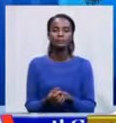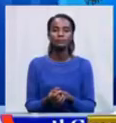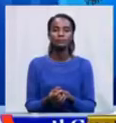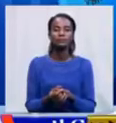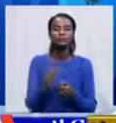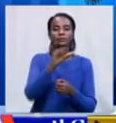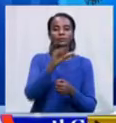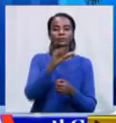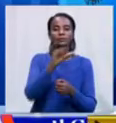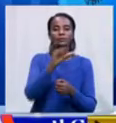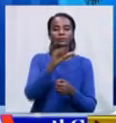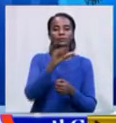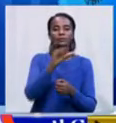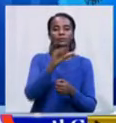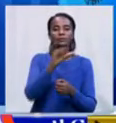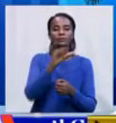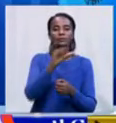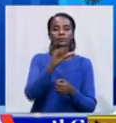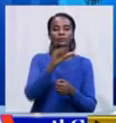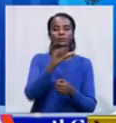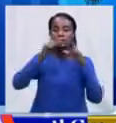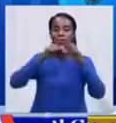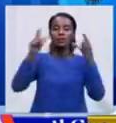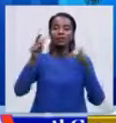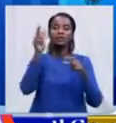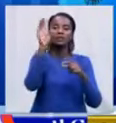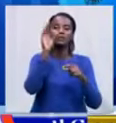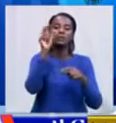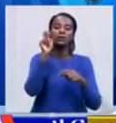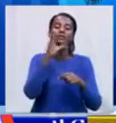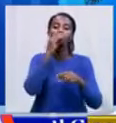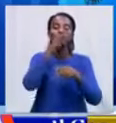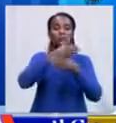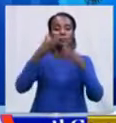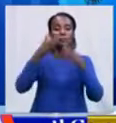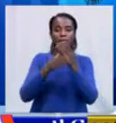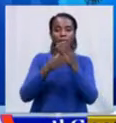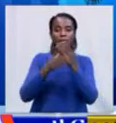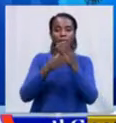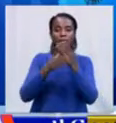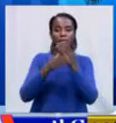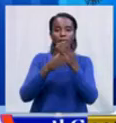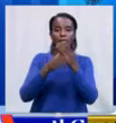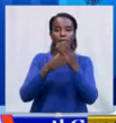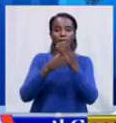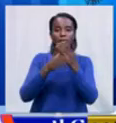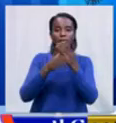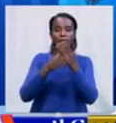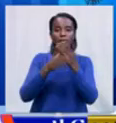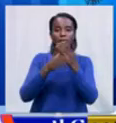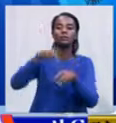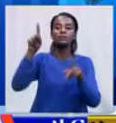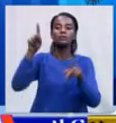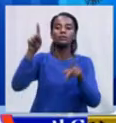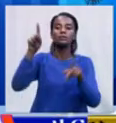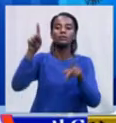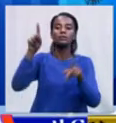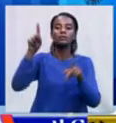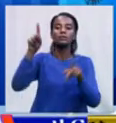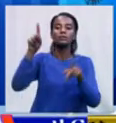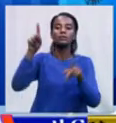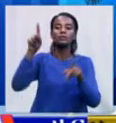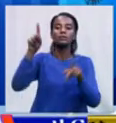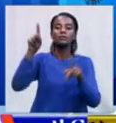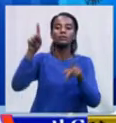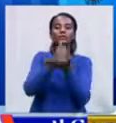እንደ ሀገር አሁን ላይ በኢትዮጵያ ታላቁ የኢትዮጵያ ዳሴ ግድብ ግንባታ ላይ መንግስት ያዘውን አቋምና በህዝቡ ዘንድ የተፈጠረውን መነሳሳት